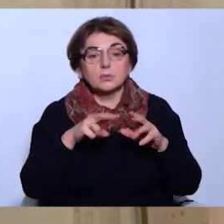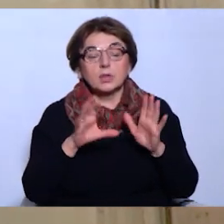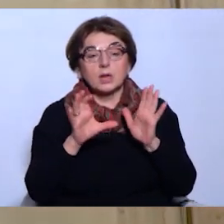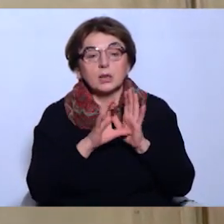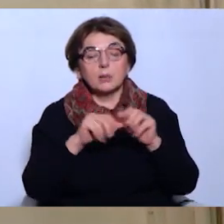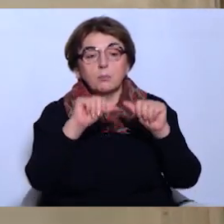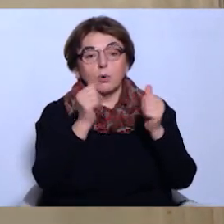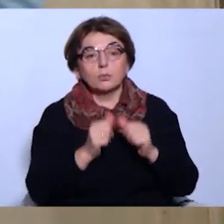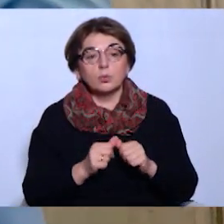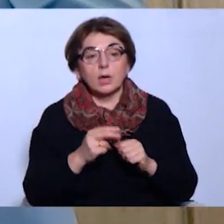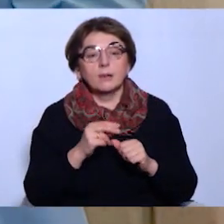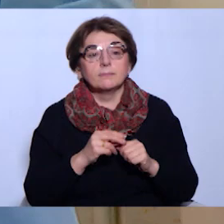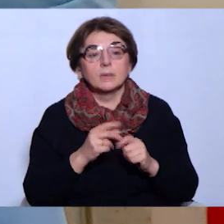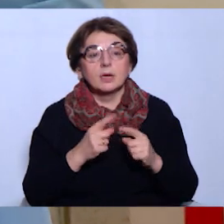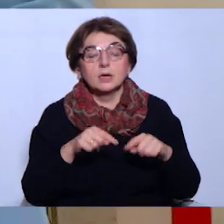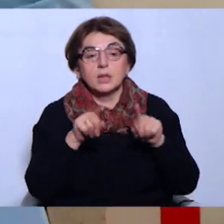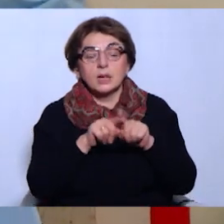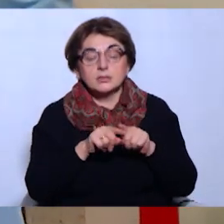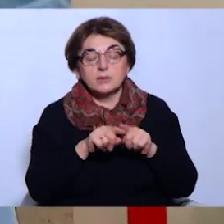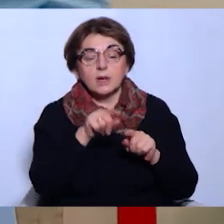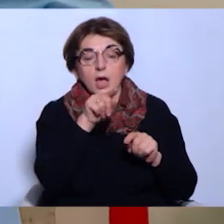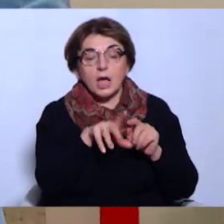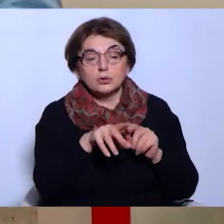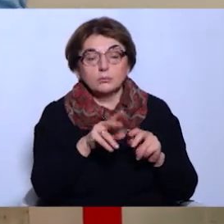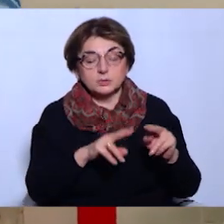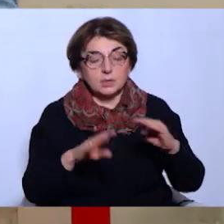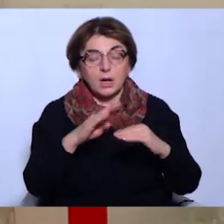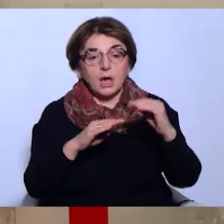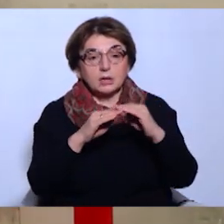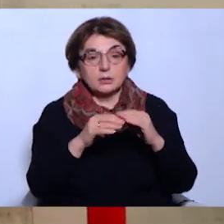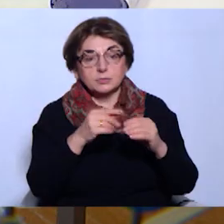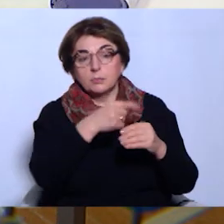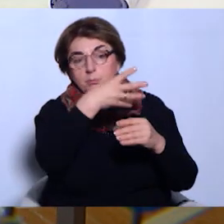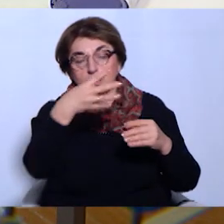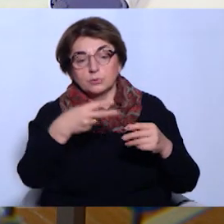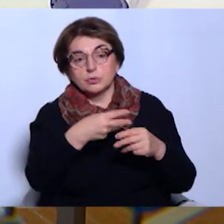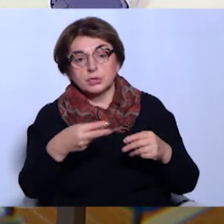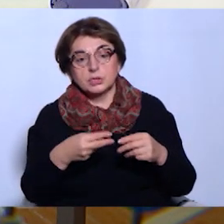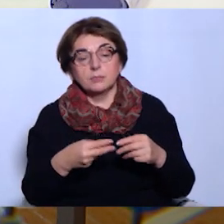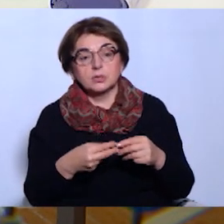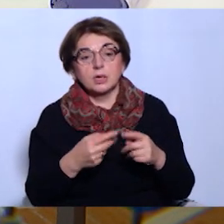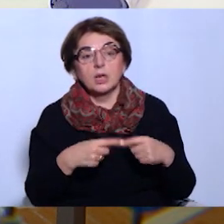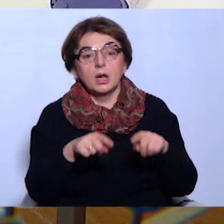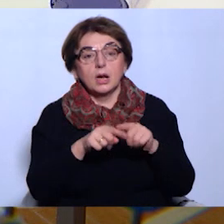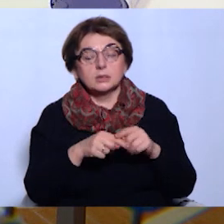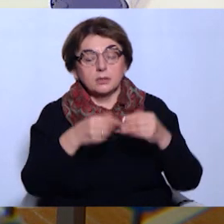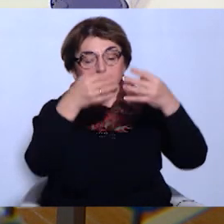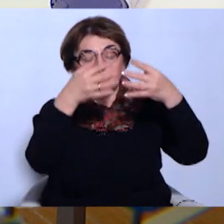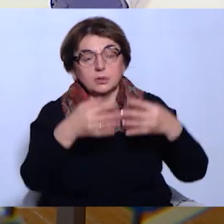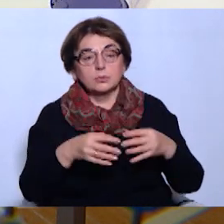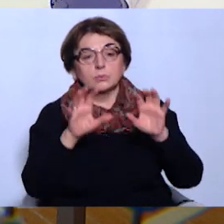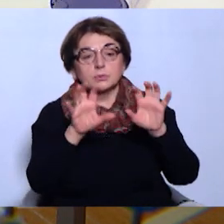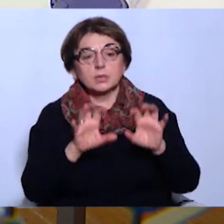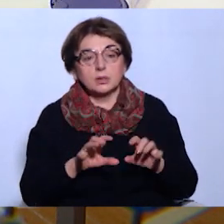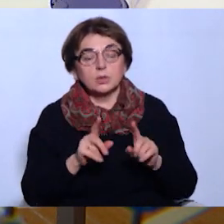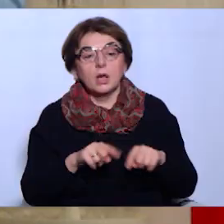ფორმულა, ატომის აღნაგობის კავშირი მის ადგილმდებარეობასთან პერიოდულობის სისტემაში, როგორც ვახსენე, და ასევე პერიოდულობის კანონი. და აქვე